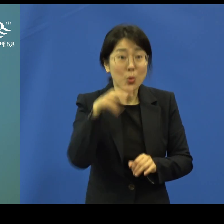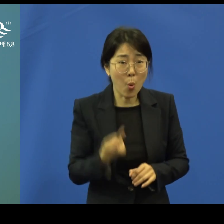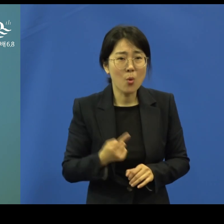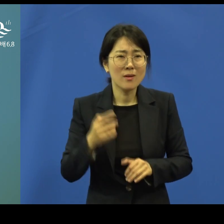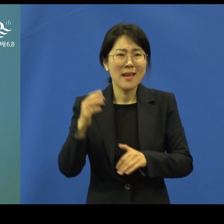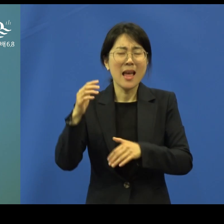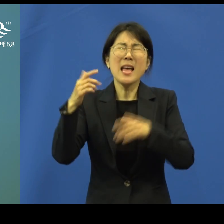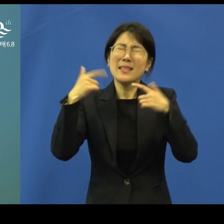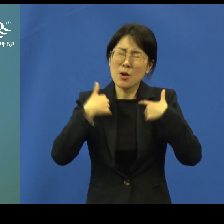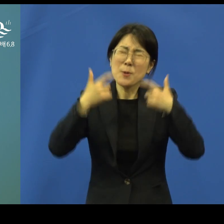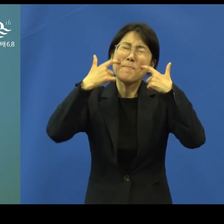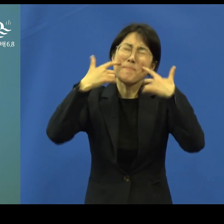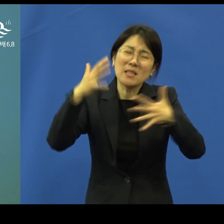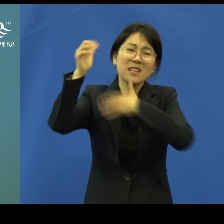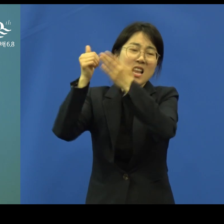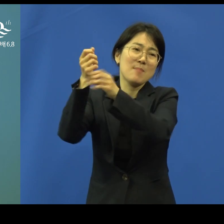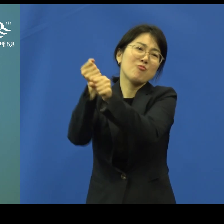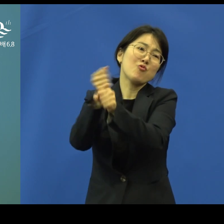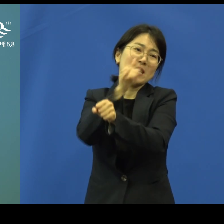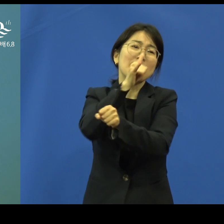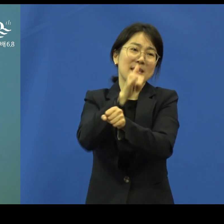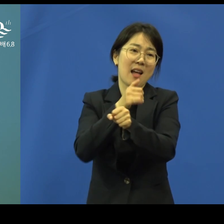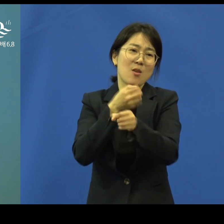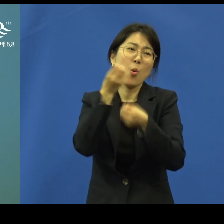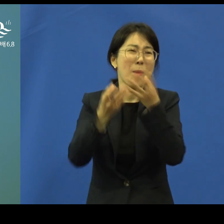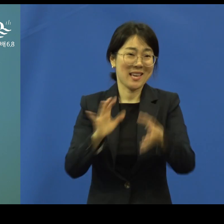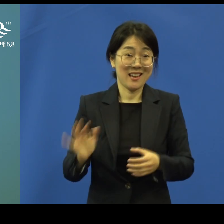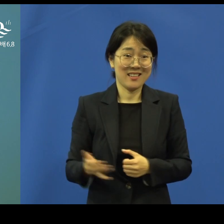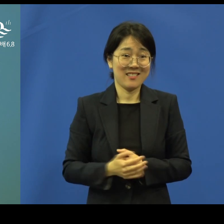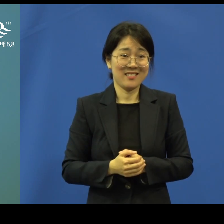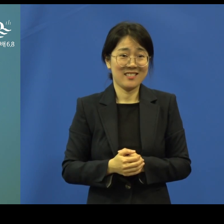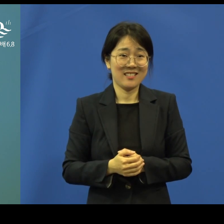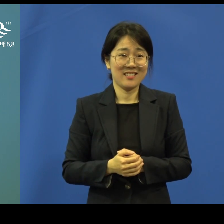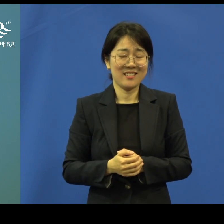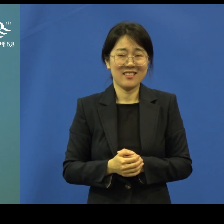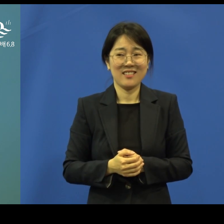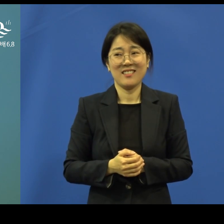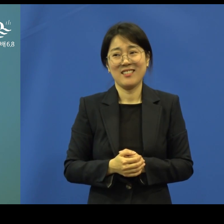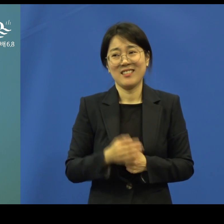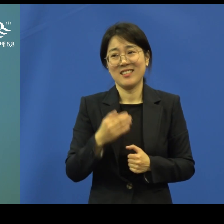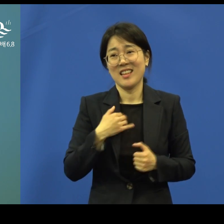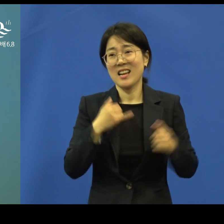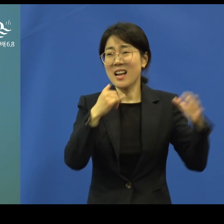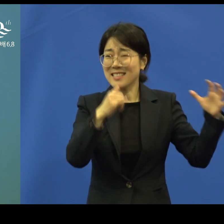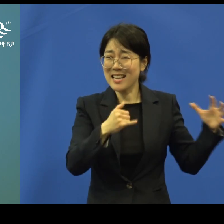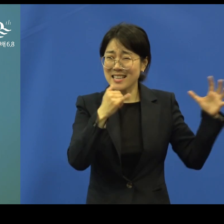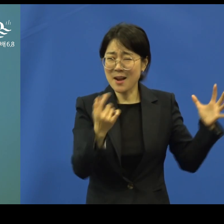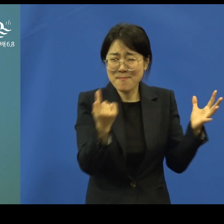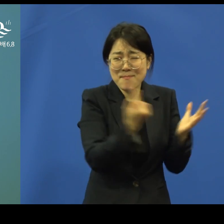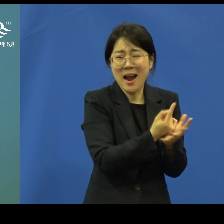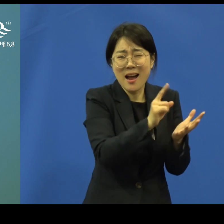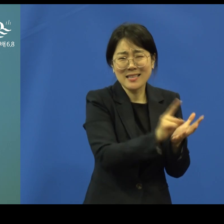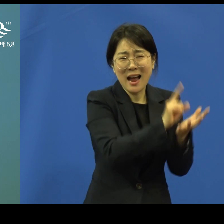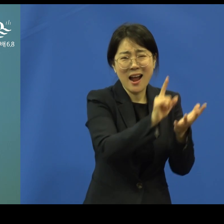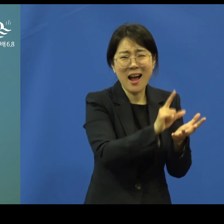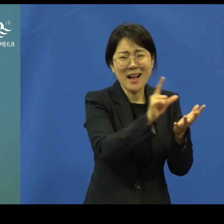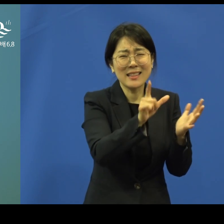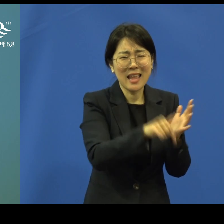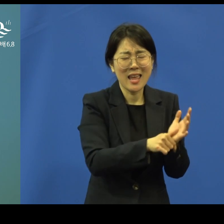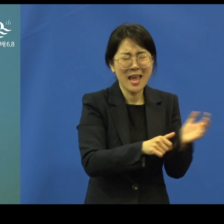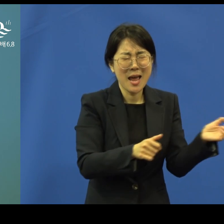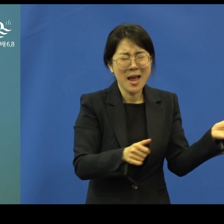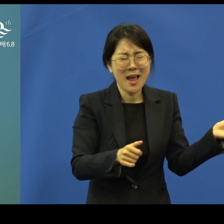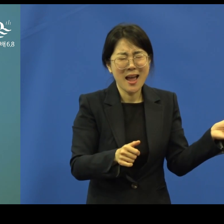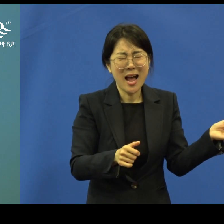물론 우리가 그런 고백을 함에도 불구하고 여전히 우리의 신앙의 고백이 흔들리기도 하고 때로는 우리의 하나님을 향한 우리의